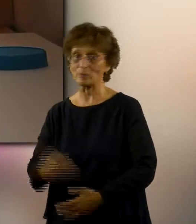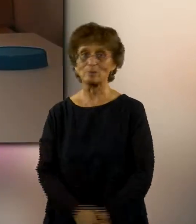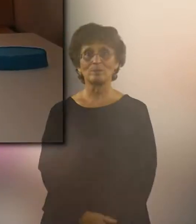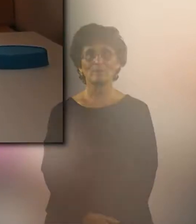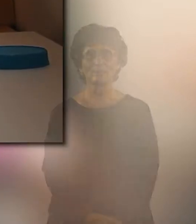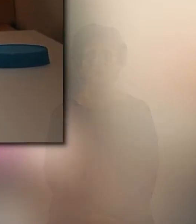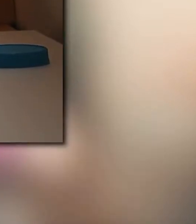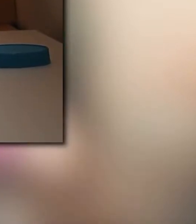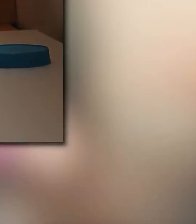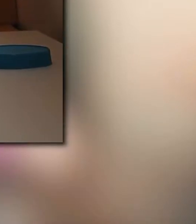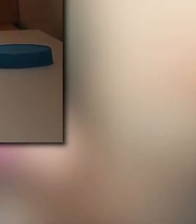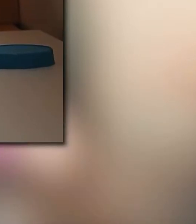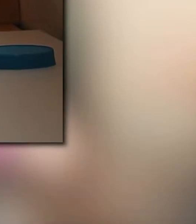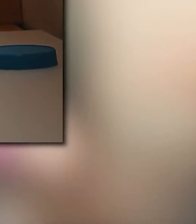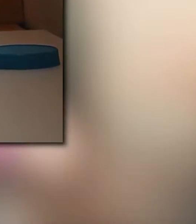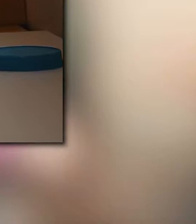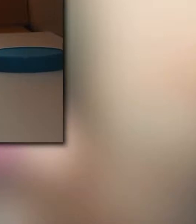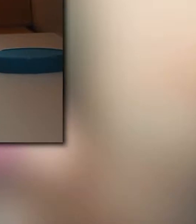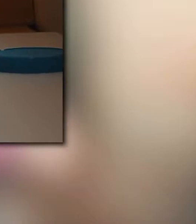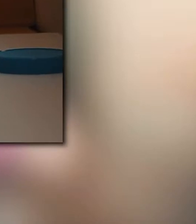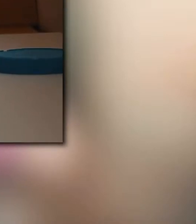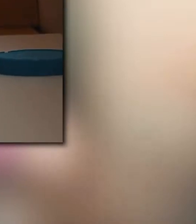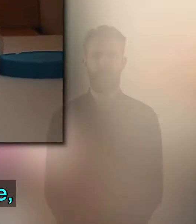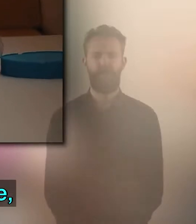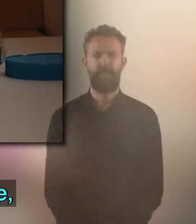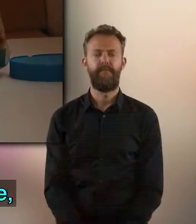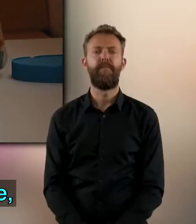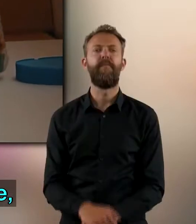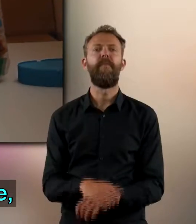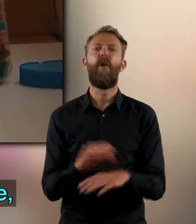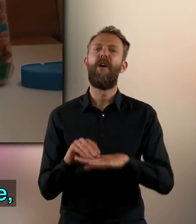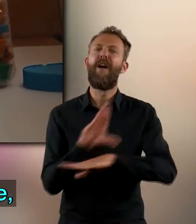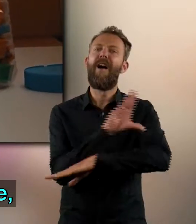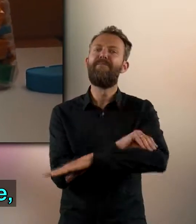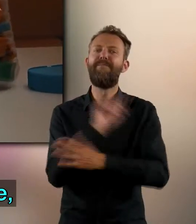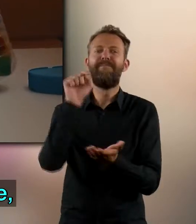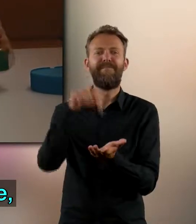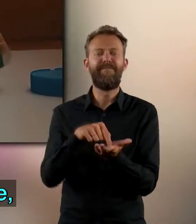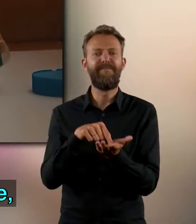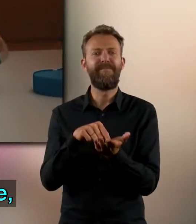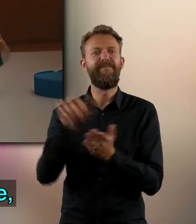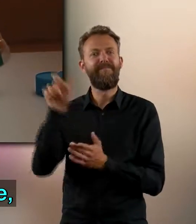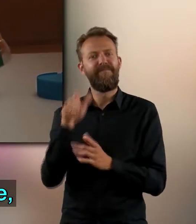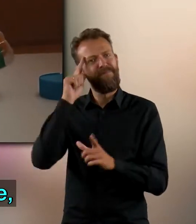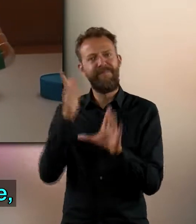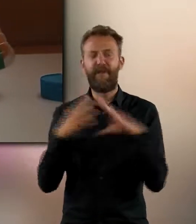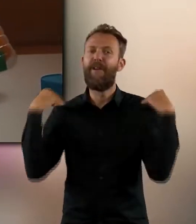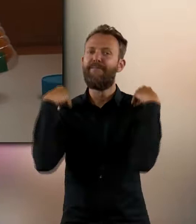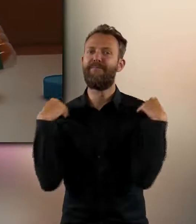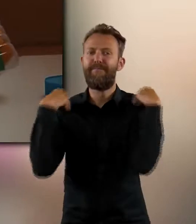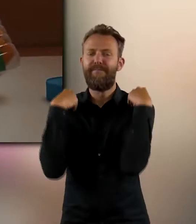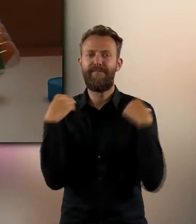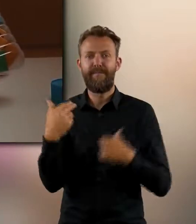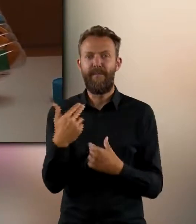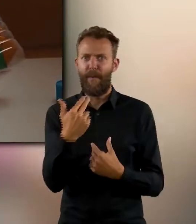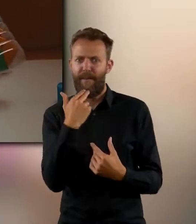Tu veux le ranger ? Non, regarde, on va essayer de faire autrement. Au CAPS de Châtillon, Jennifer, la psychomotricienne,